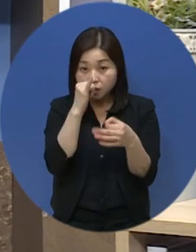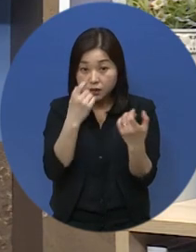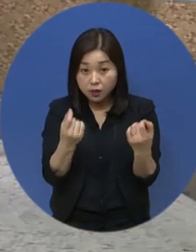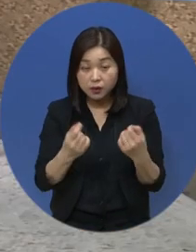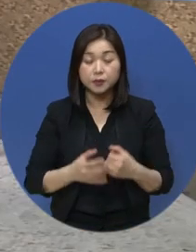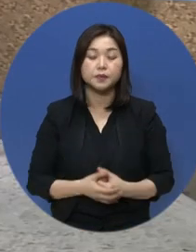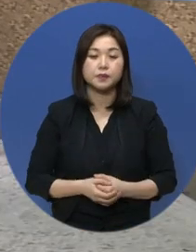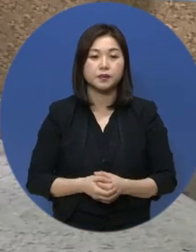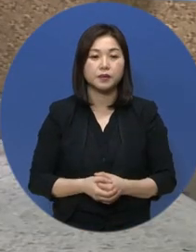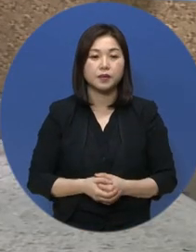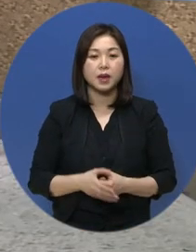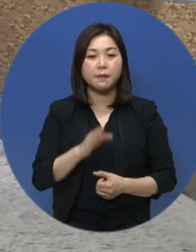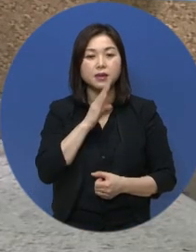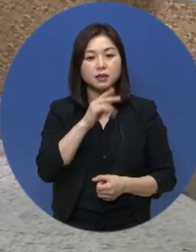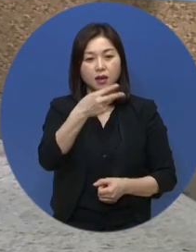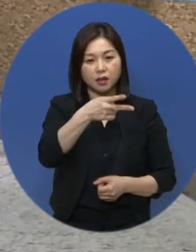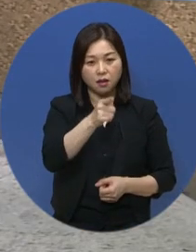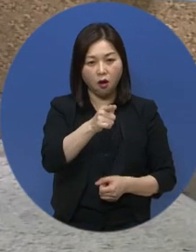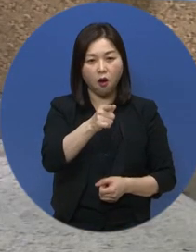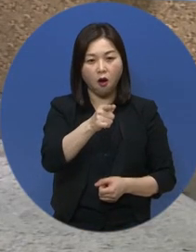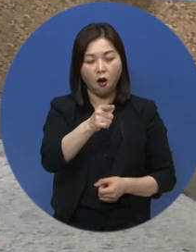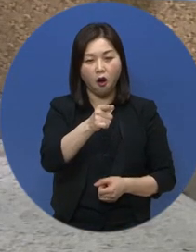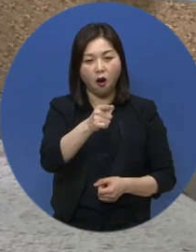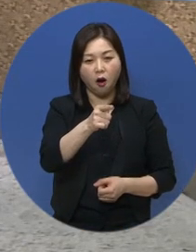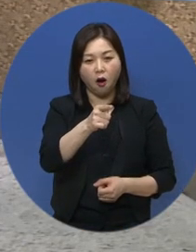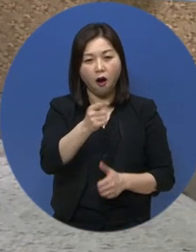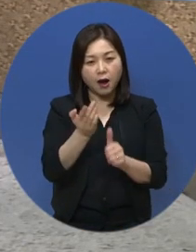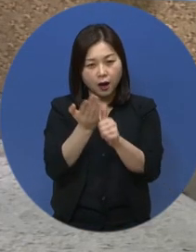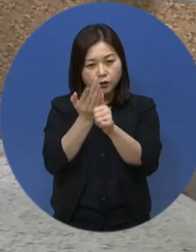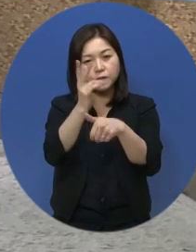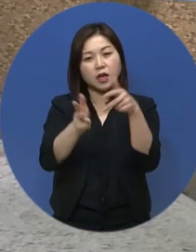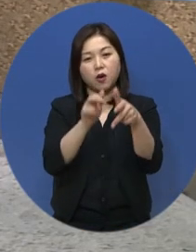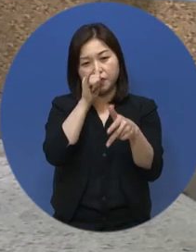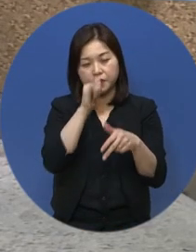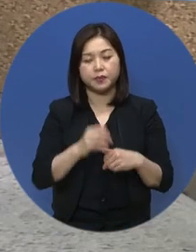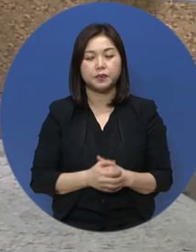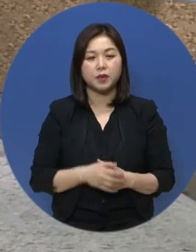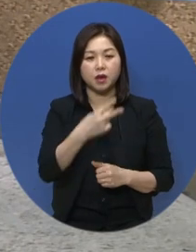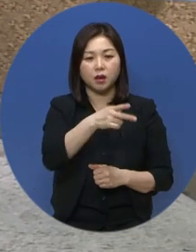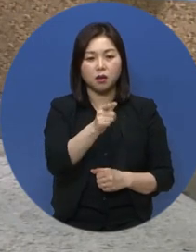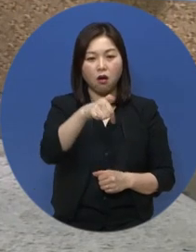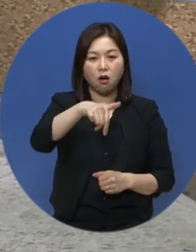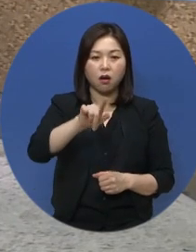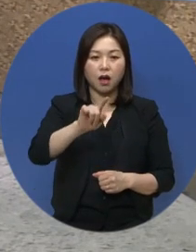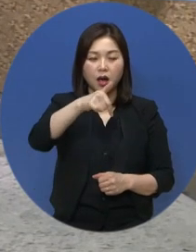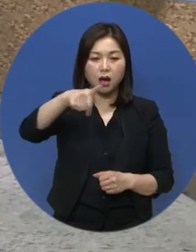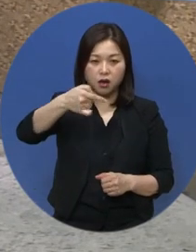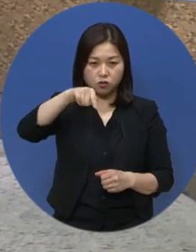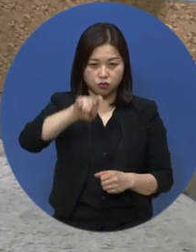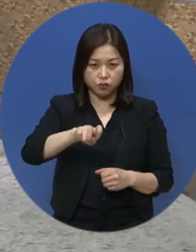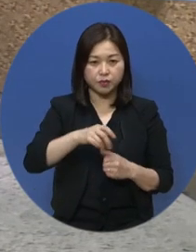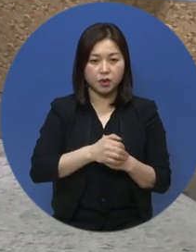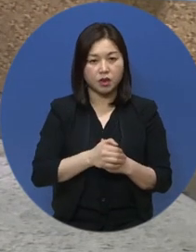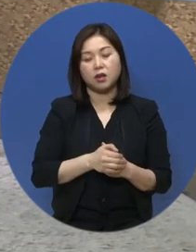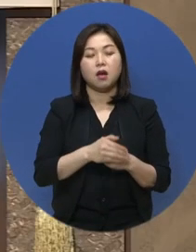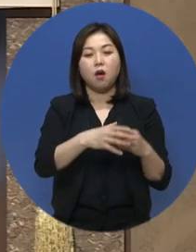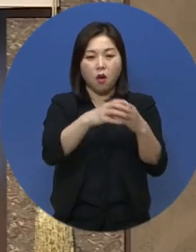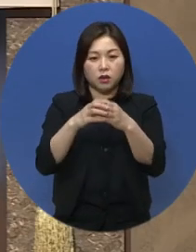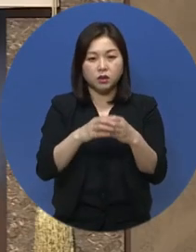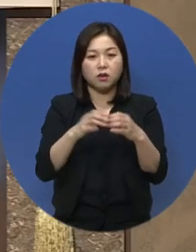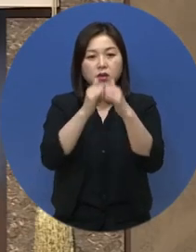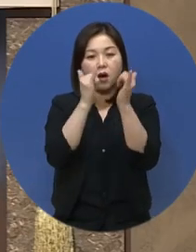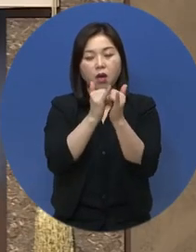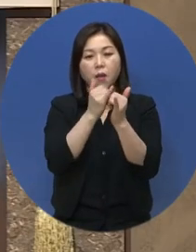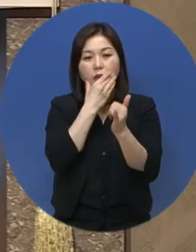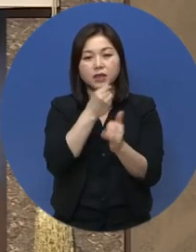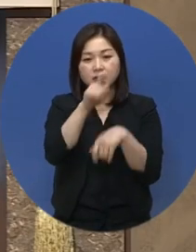계시더라고요. 예, 더 가꿈 사업이라고 저희가 명명했는데요. 네. 이제 저희가 이제 공동체적 사회복지 실천을 얘기했잖아요. 예.